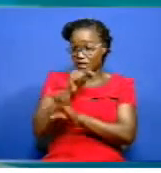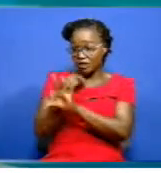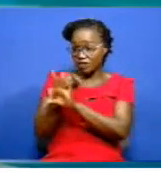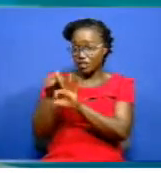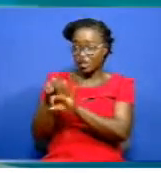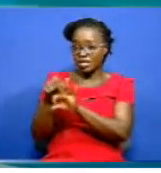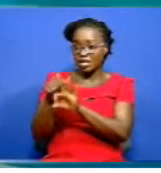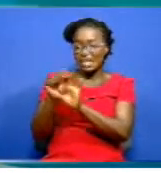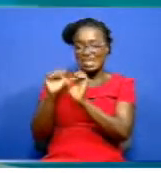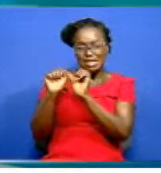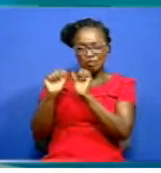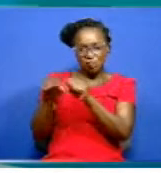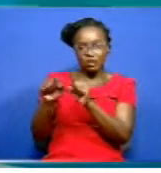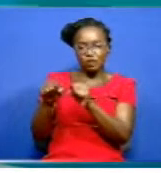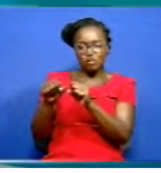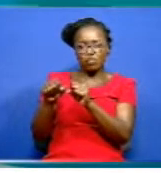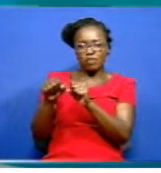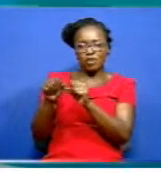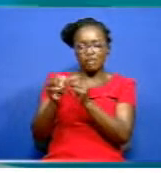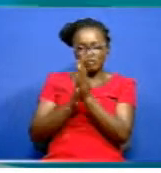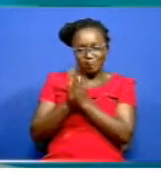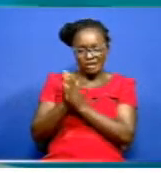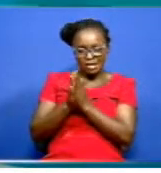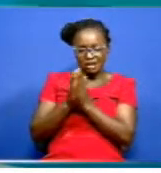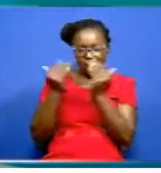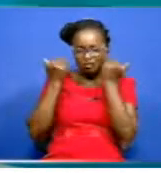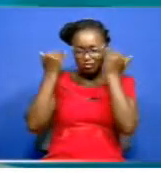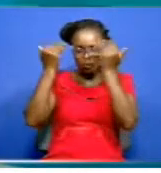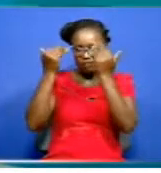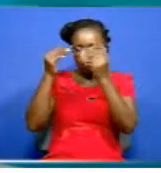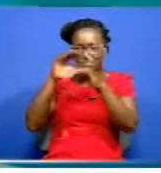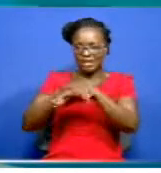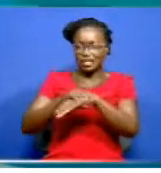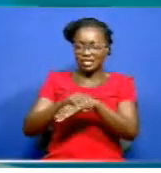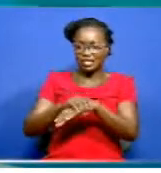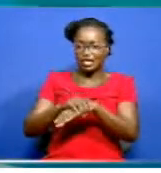rahisi kupata, kwa sababu hajui